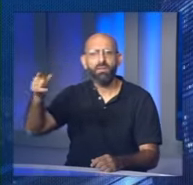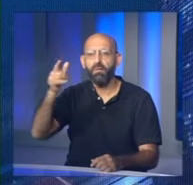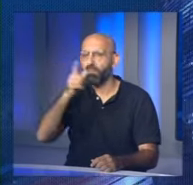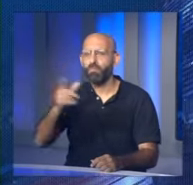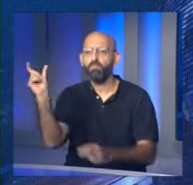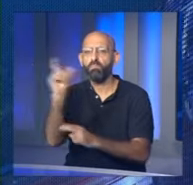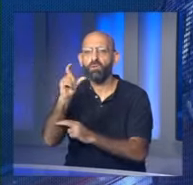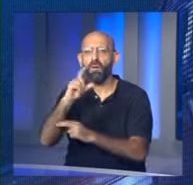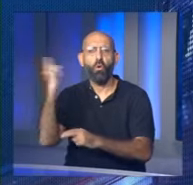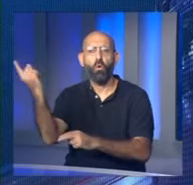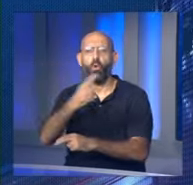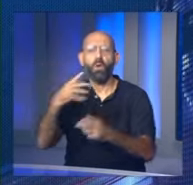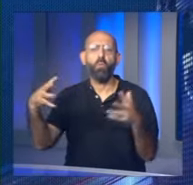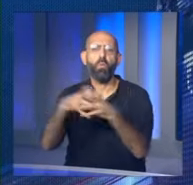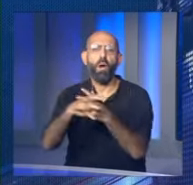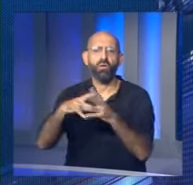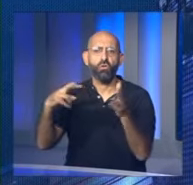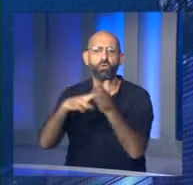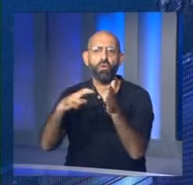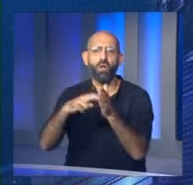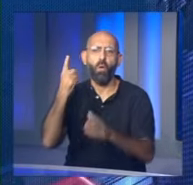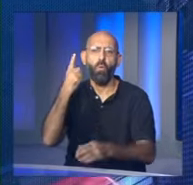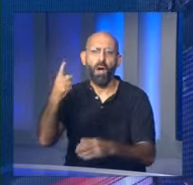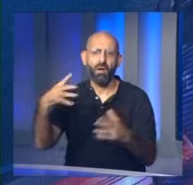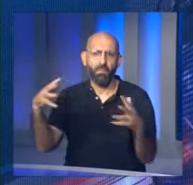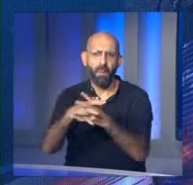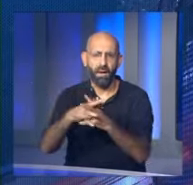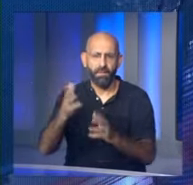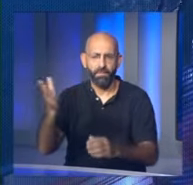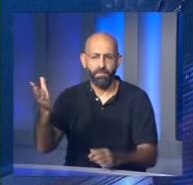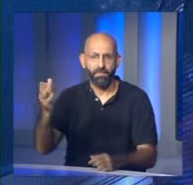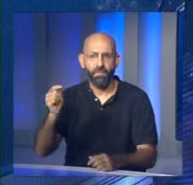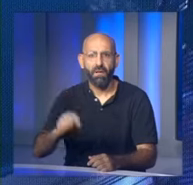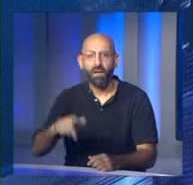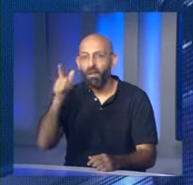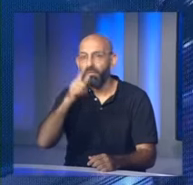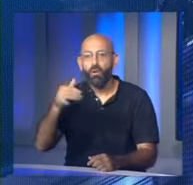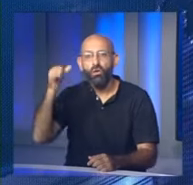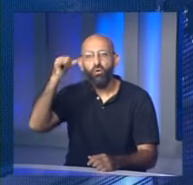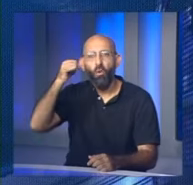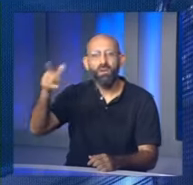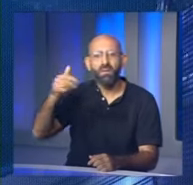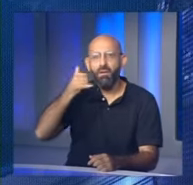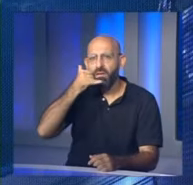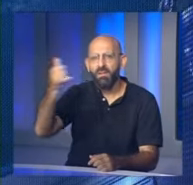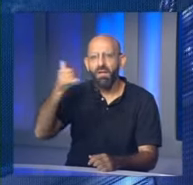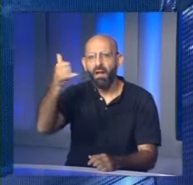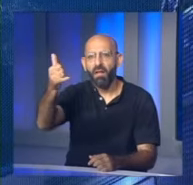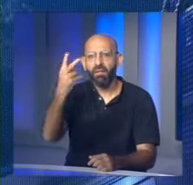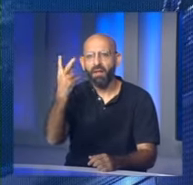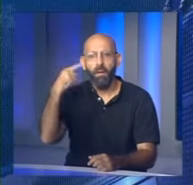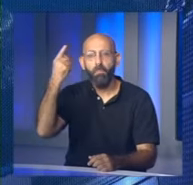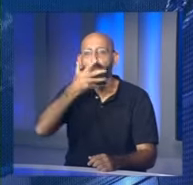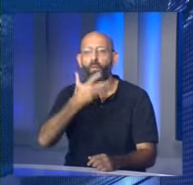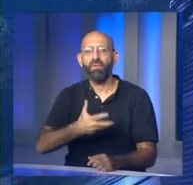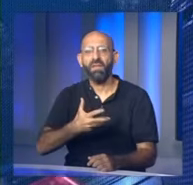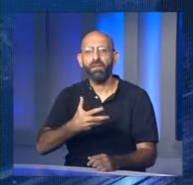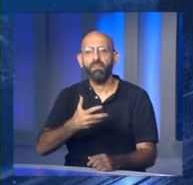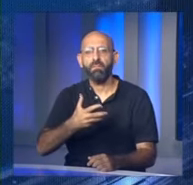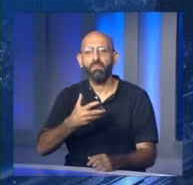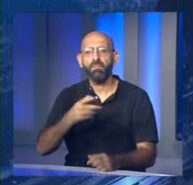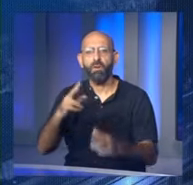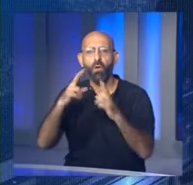كما تلقى الشيخ ابي المنى اتصالا من شيخ عقل طائفه المسلمين الموحدين في سوريا الشيخ حكمه الهجري بدوره